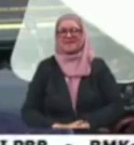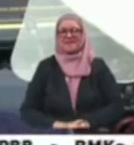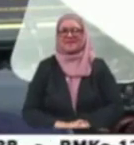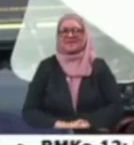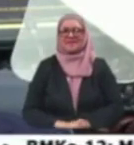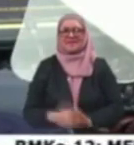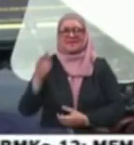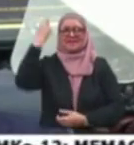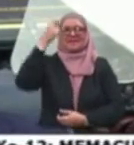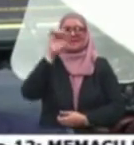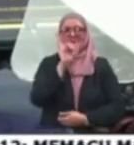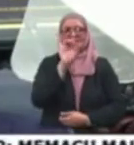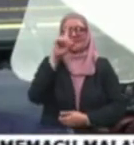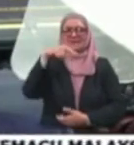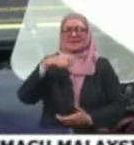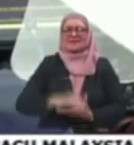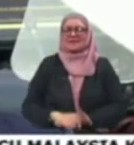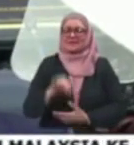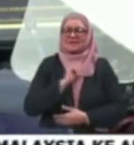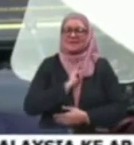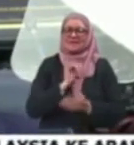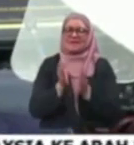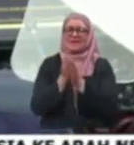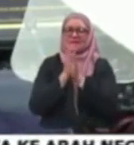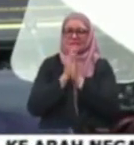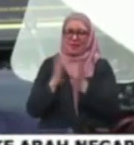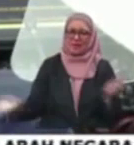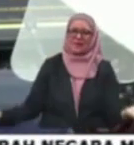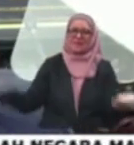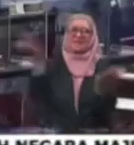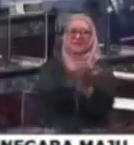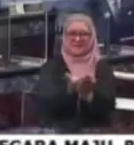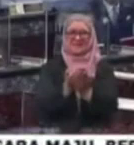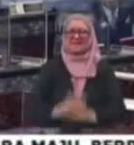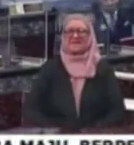Tuan Yang Dipertua, saya mohon mencadangkan.